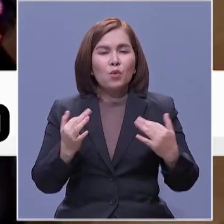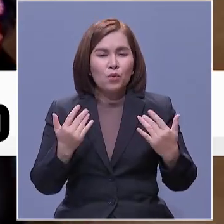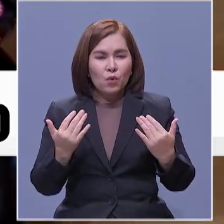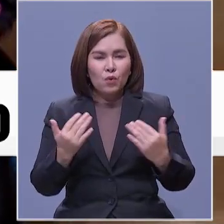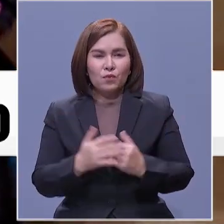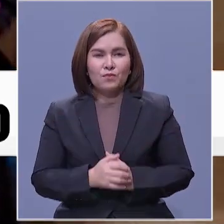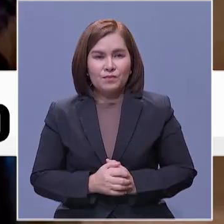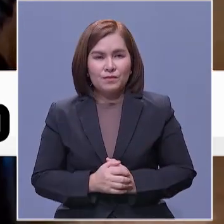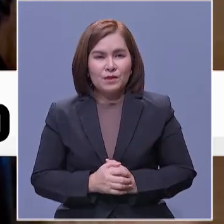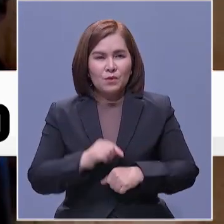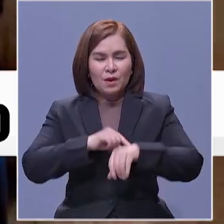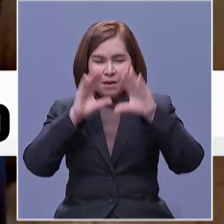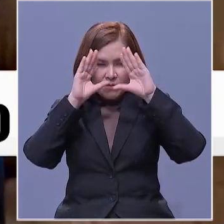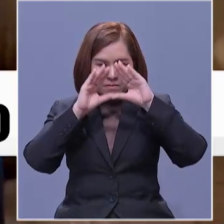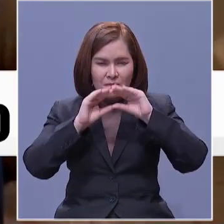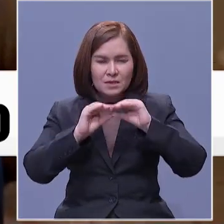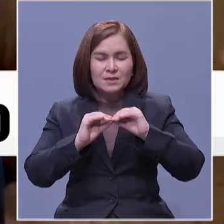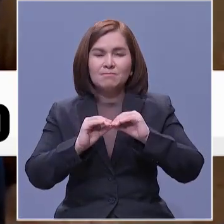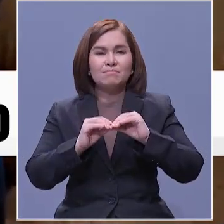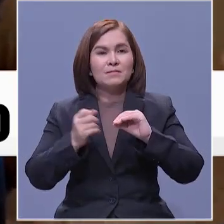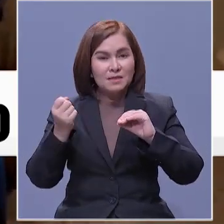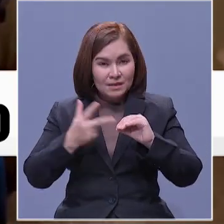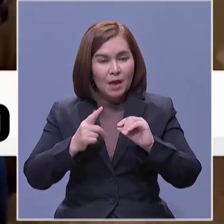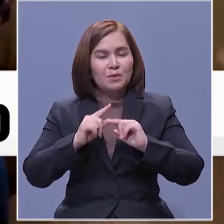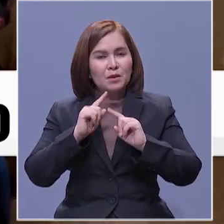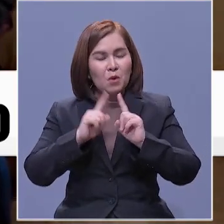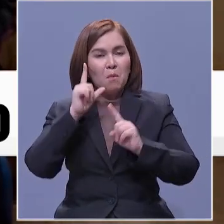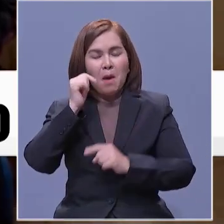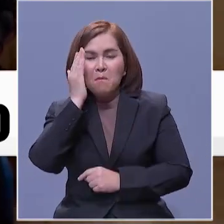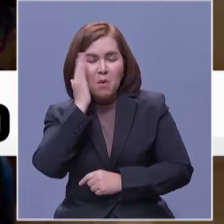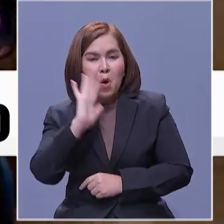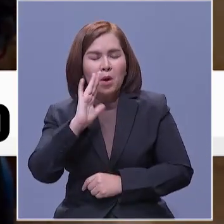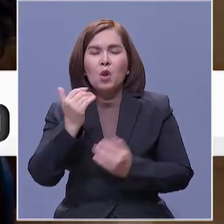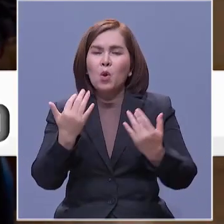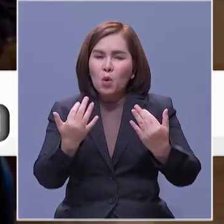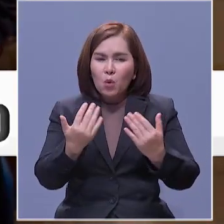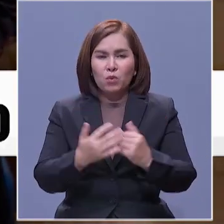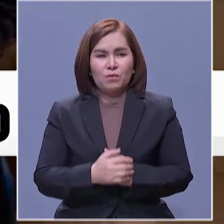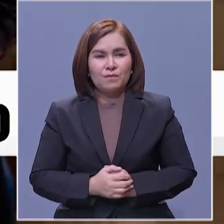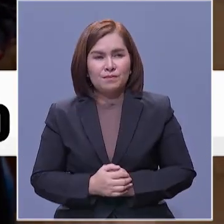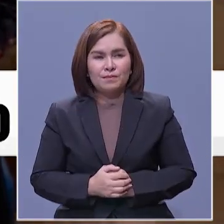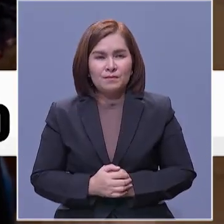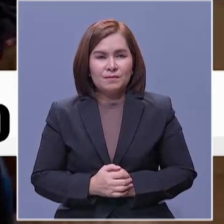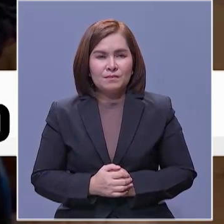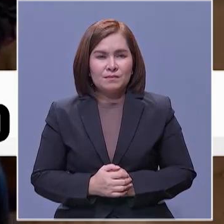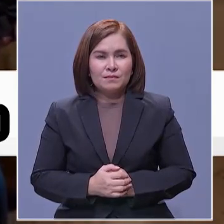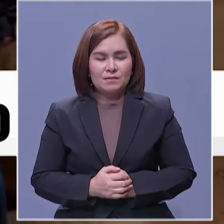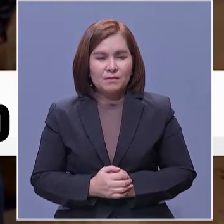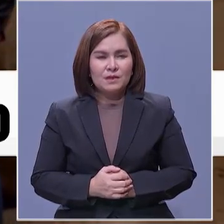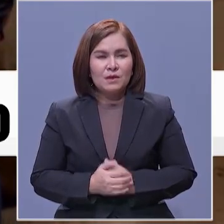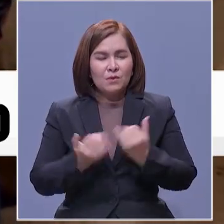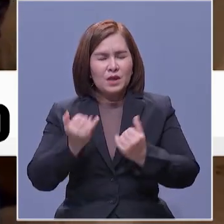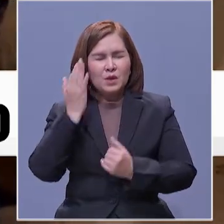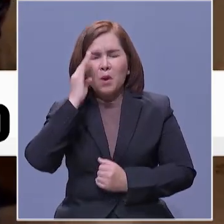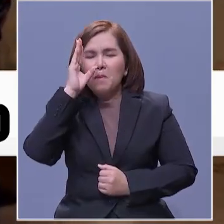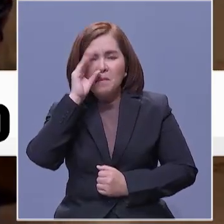ถึงแม้ว่าจะเป็นช่วงเวลาดึกมากก็ตามนะคุณจอย3:00 นั่นน่ะที่ไปถึงเมื่อคืนนี้นะครับแล้วคุณแม่บอกว่าวันนี้ต่อให้นอ